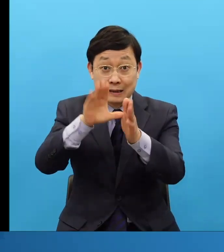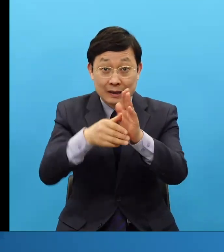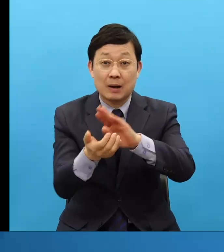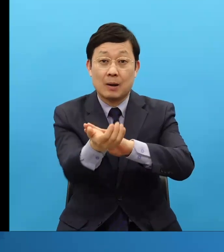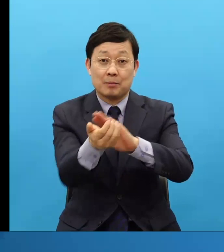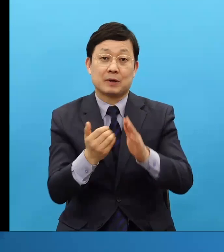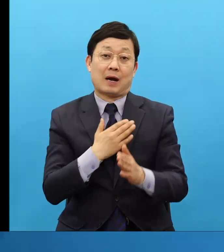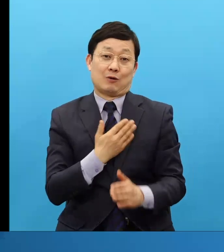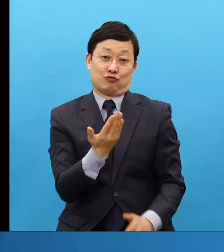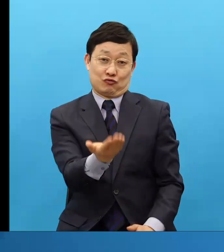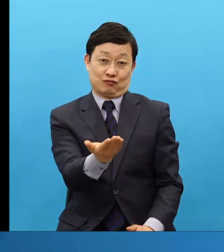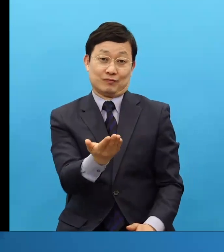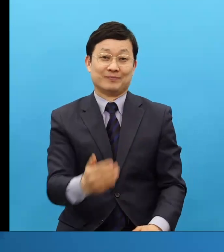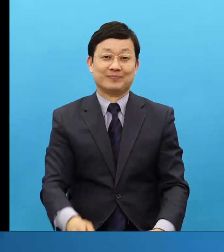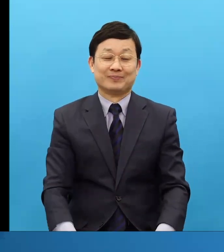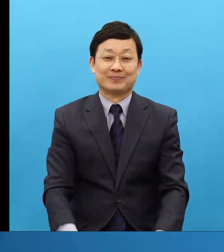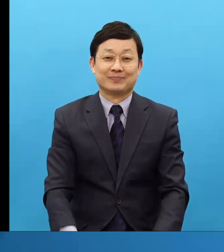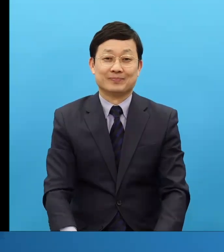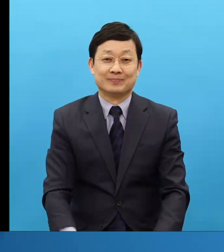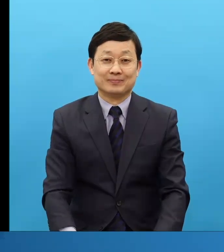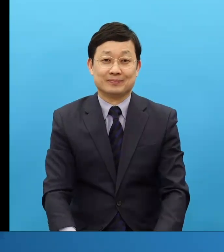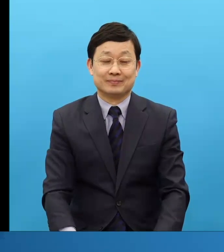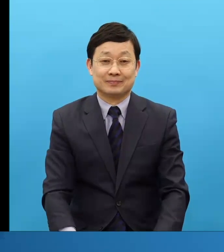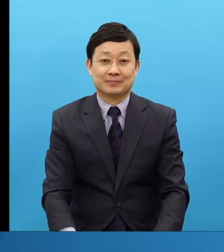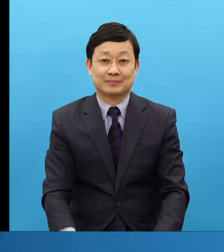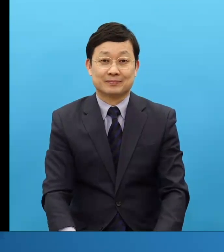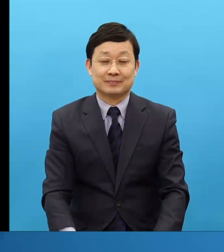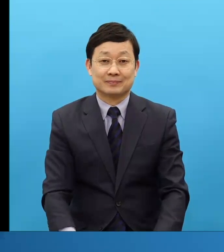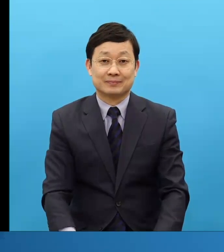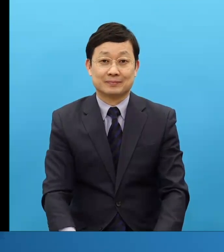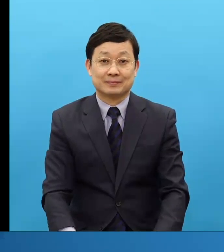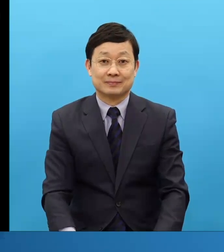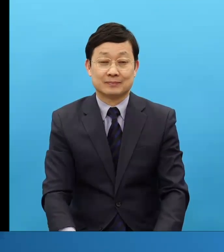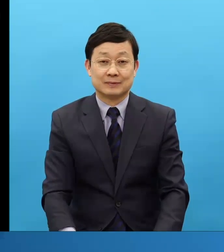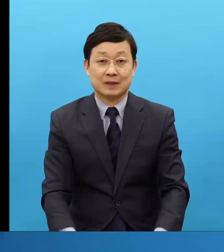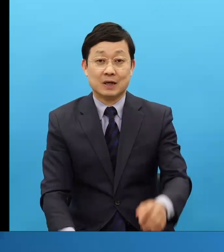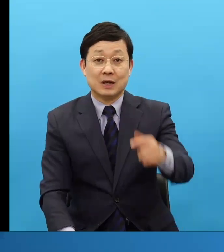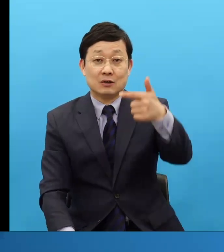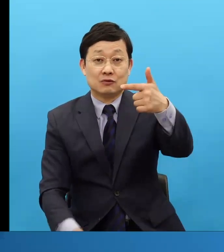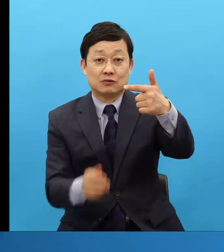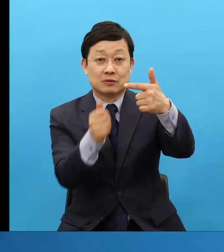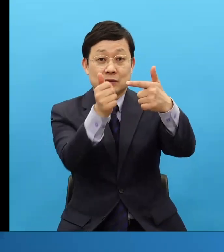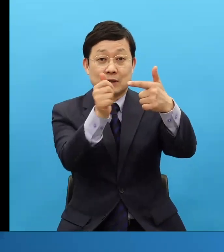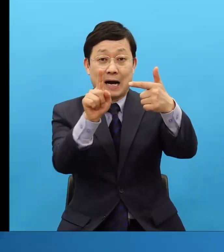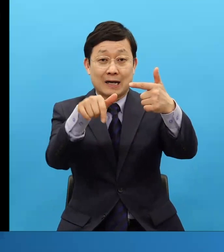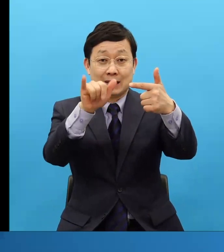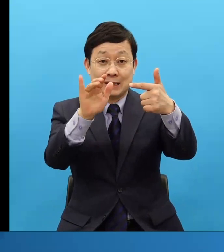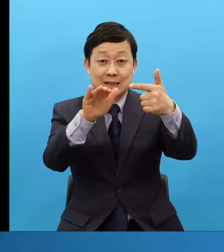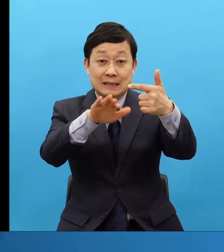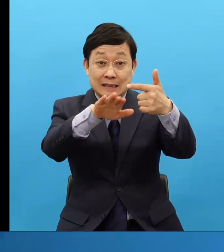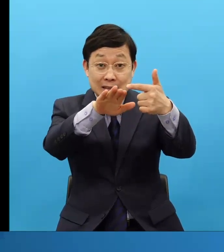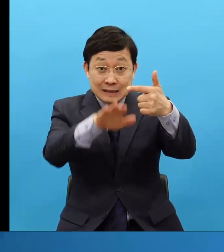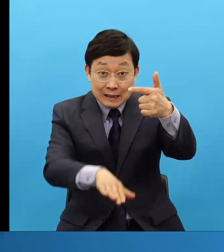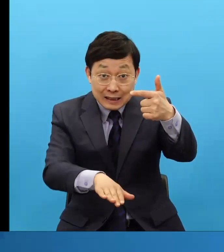다음, 등록 헌금은 6학기 이하는 6만 원, 6학기 이상은 3만 원입니다.